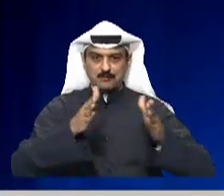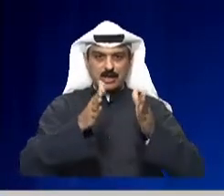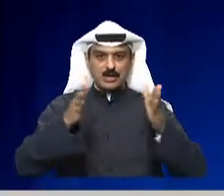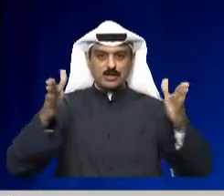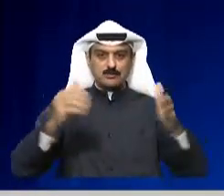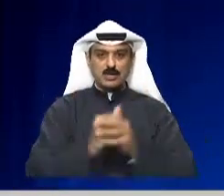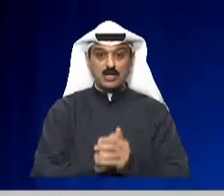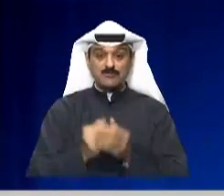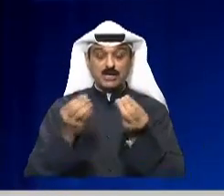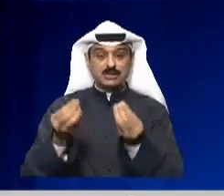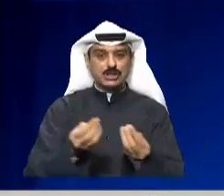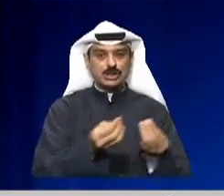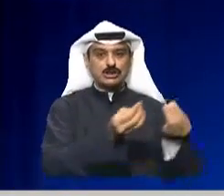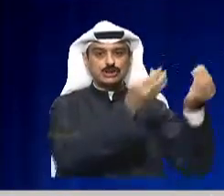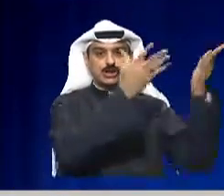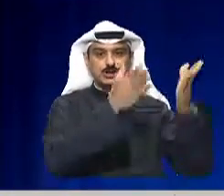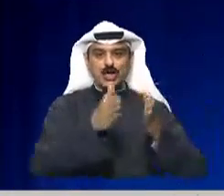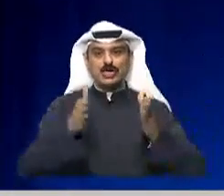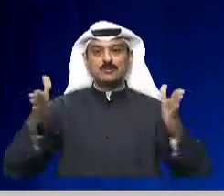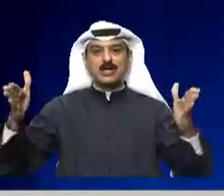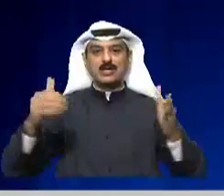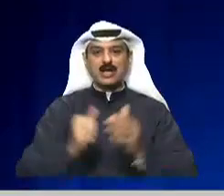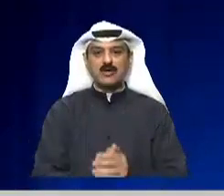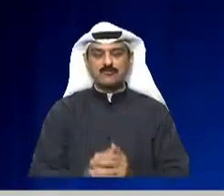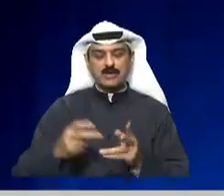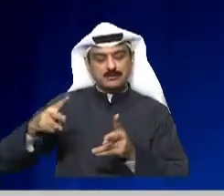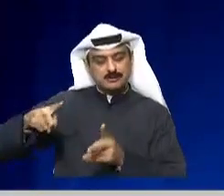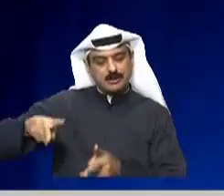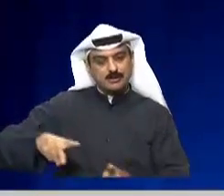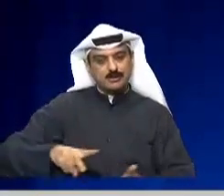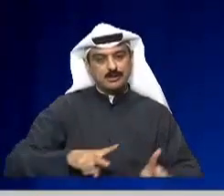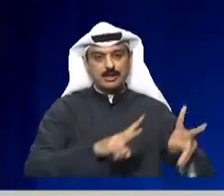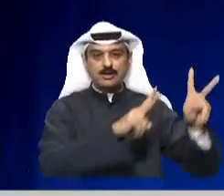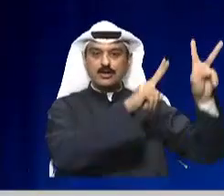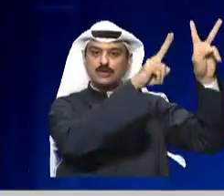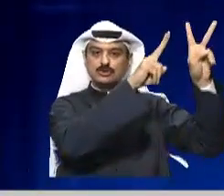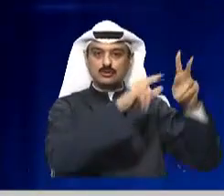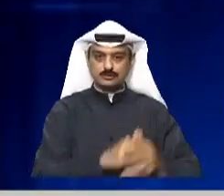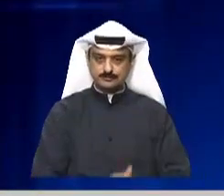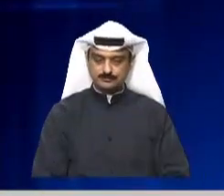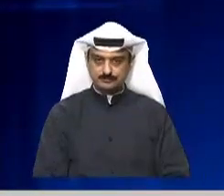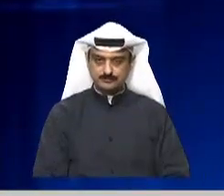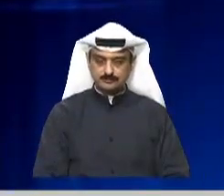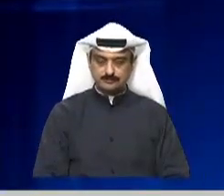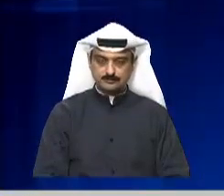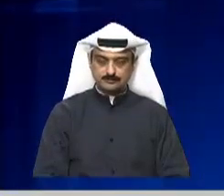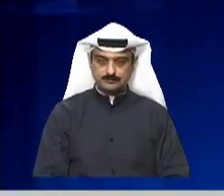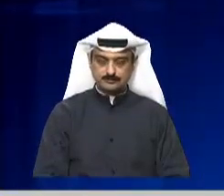وأن يسكنه فسيح جناته. إنا لله وإنا إليه راجعون.